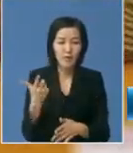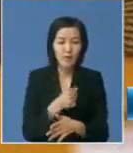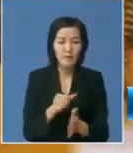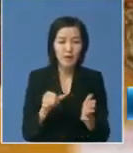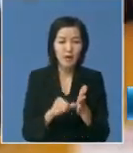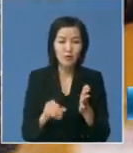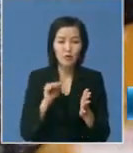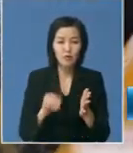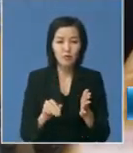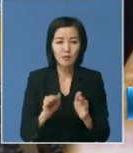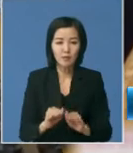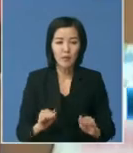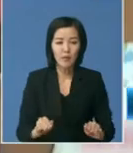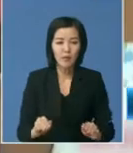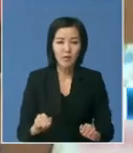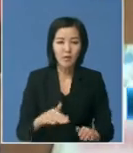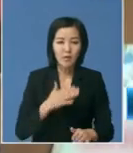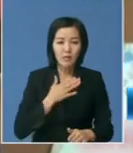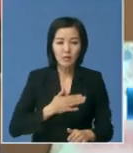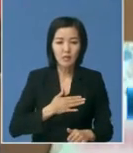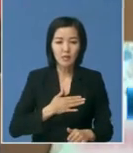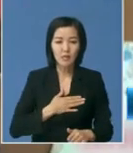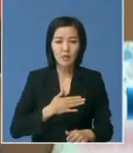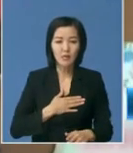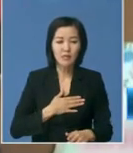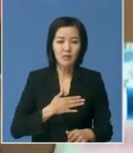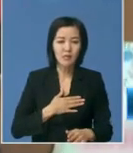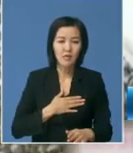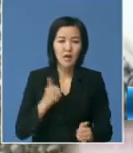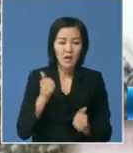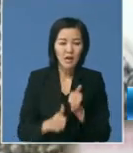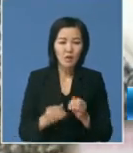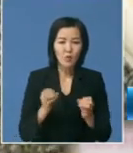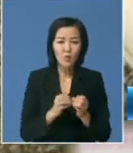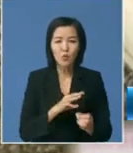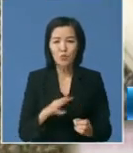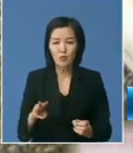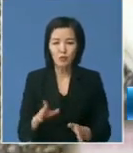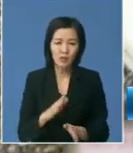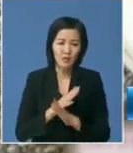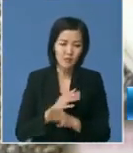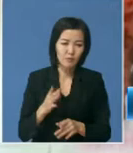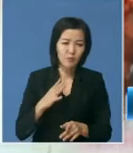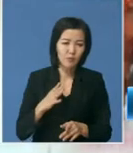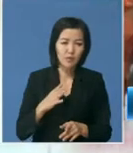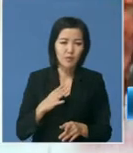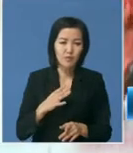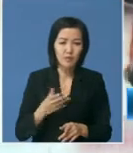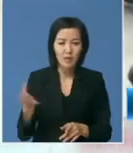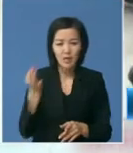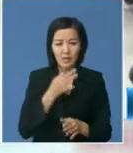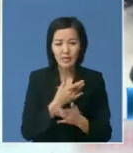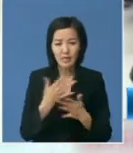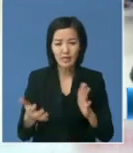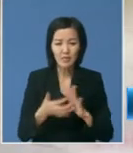мың балаға ғана жетеді. Елдегі жағдай өте ауыр. Әр 10 минут сайын бір бала көз жұмып жатыр. Медикаменттердің